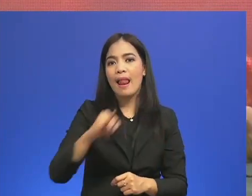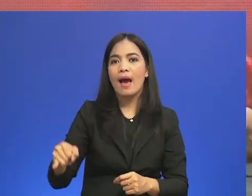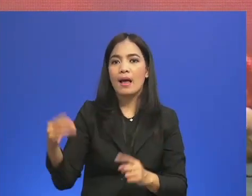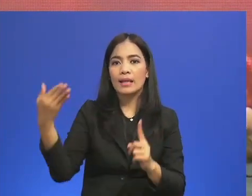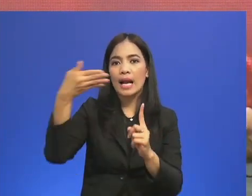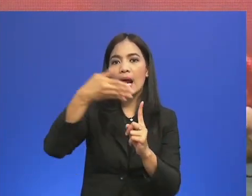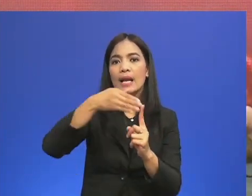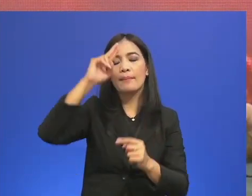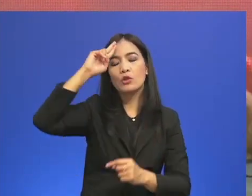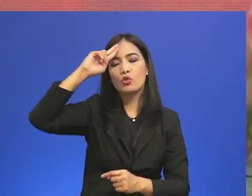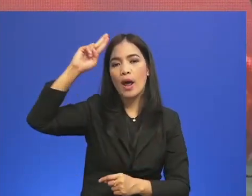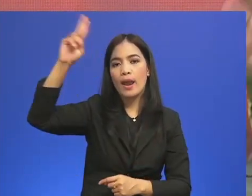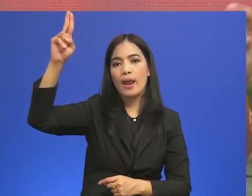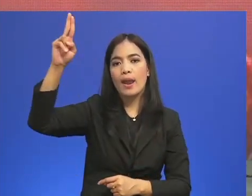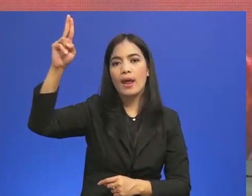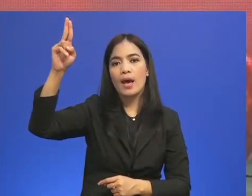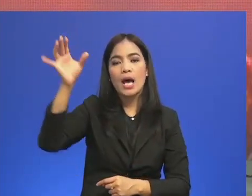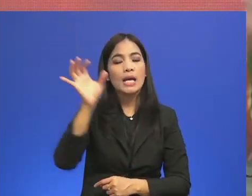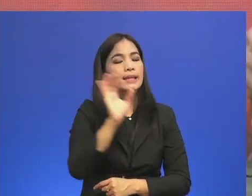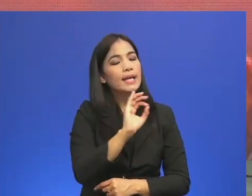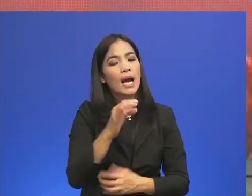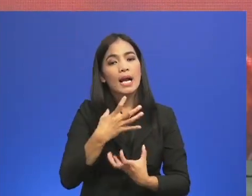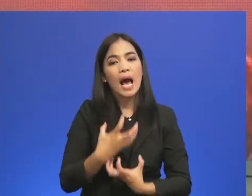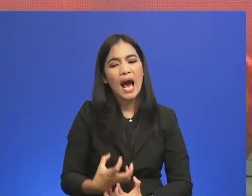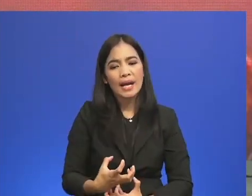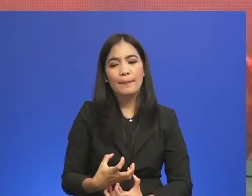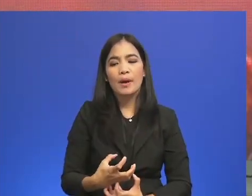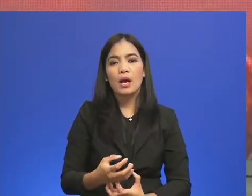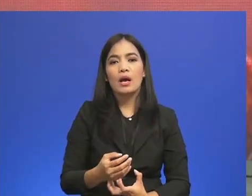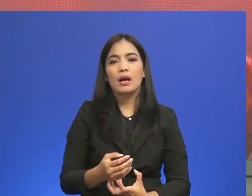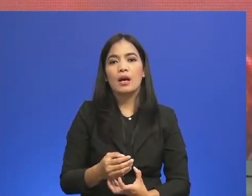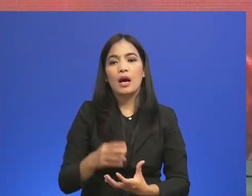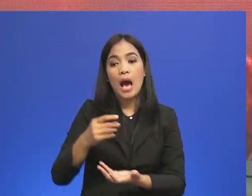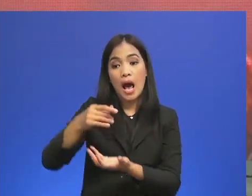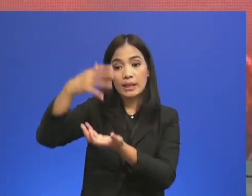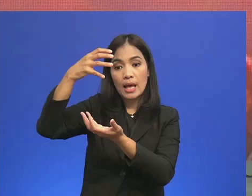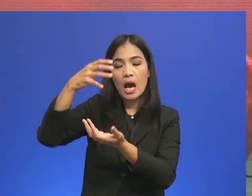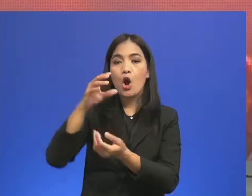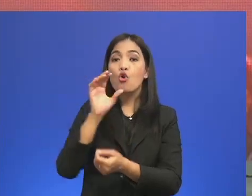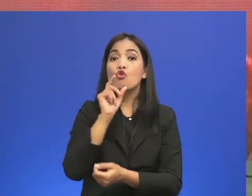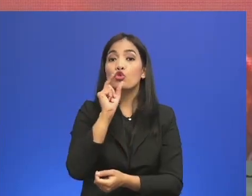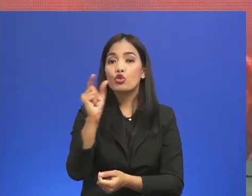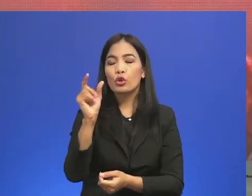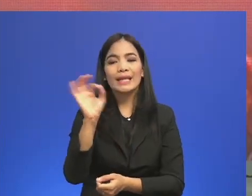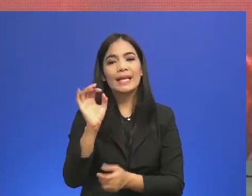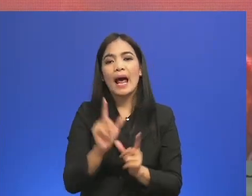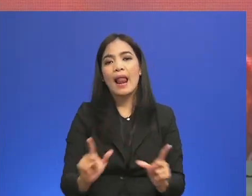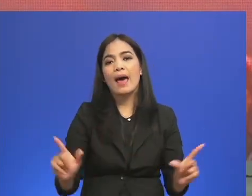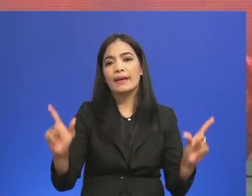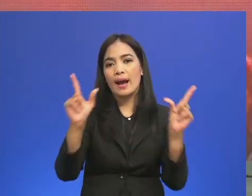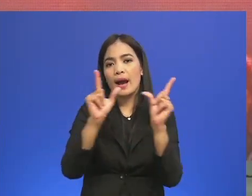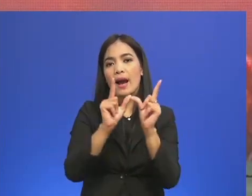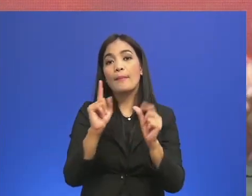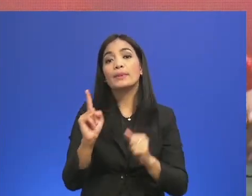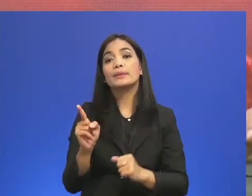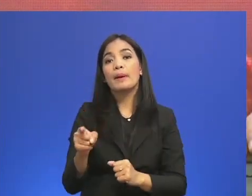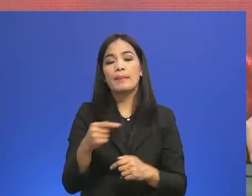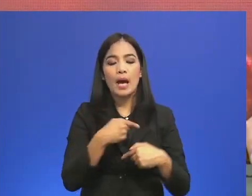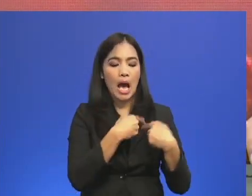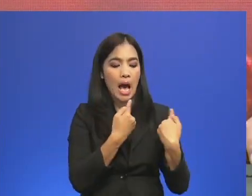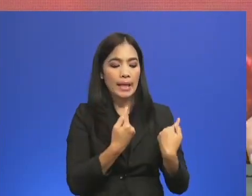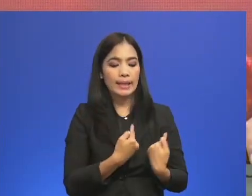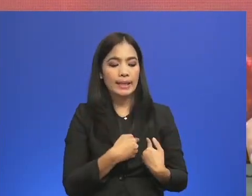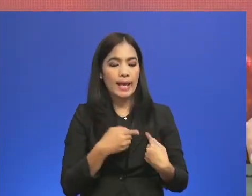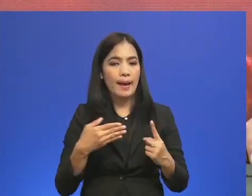harap uang harta orang yang tidak layak untuk kerajaan surga. Kenapa? Karena hatinya